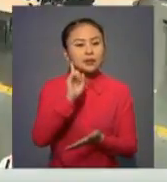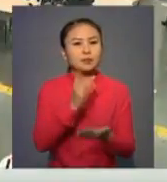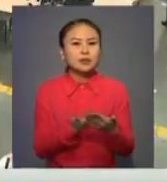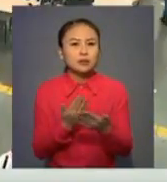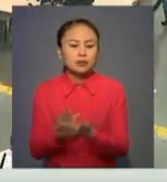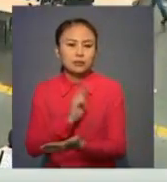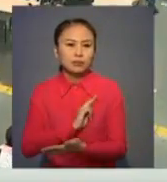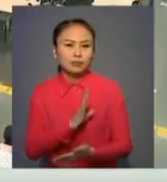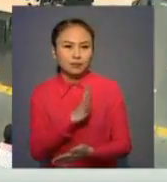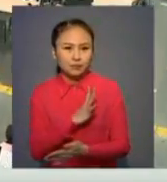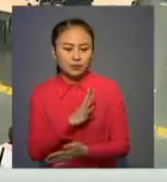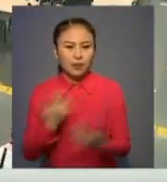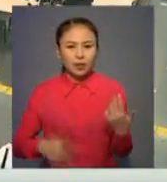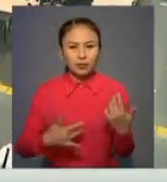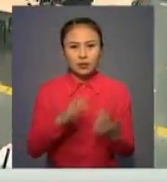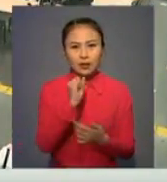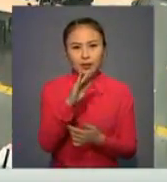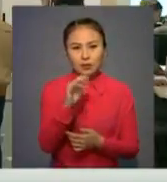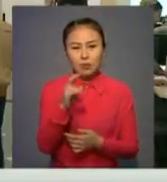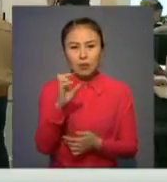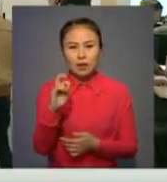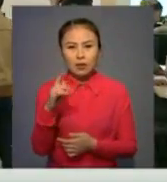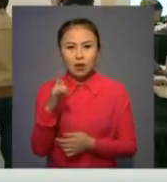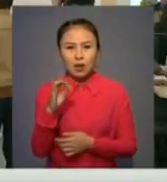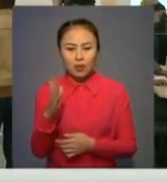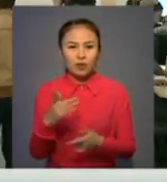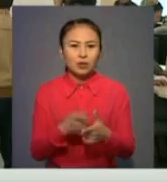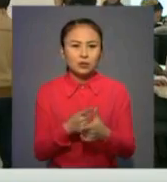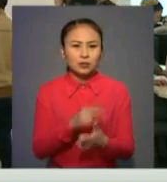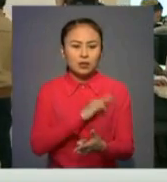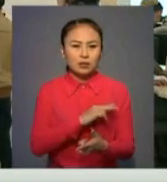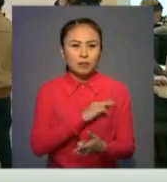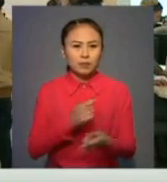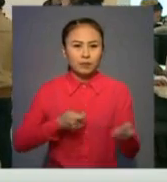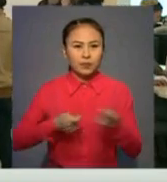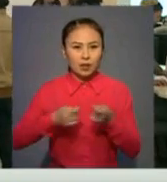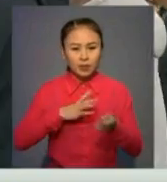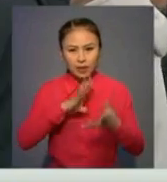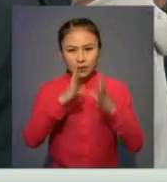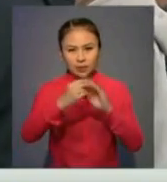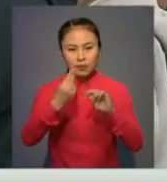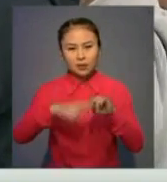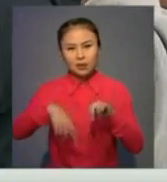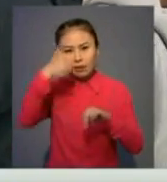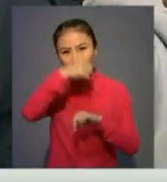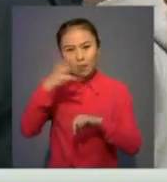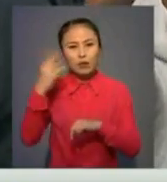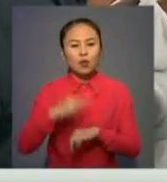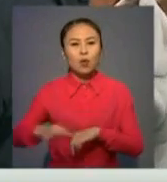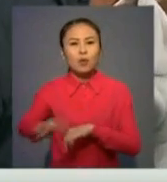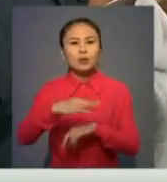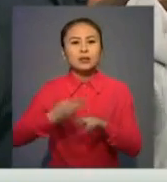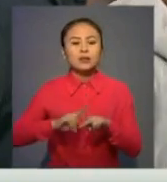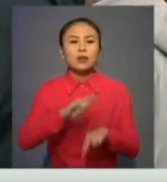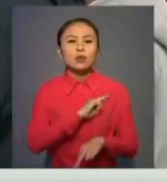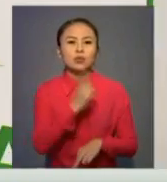кеңесші қызметтерін атқарды. Ал айтыскер ақын Айтақын Бұлғақов қызмет көрсету залының жетекшісі болды. Айта кетейік, былтыр Алматы облысының